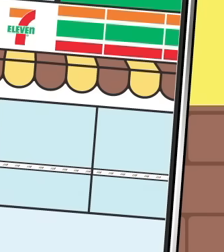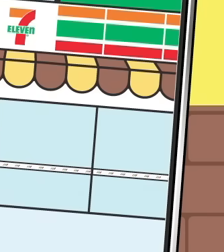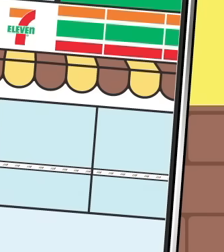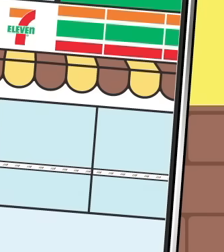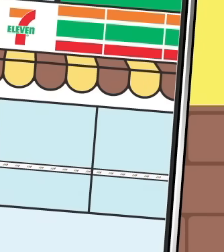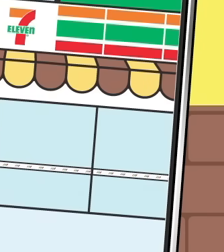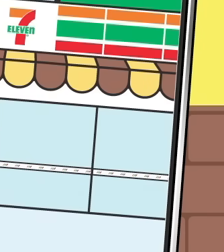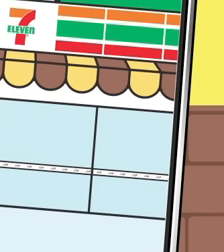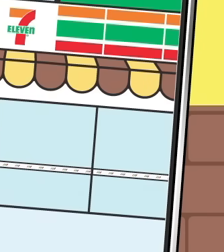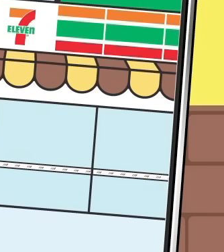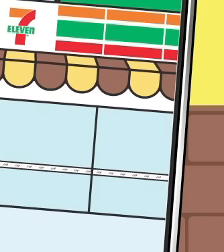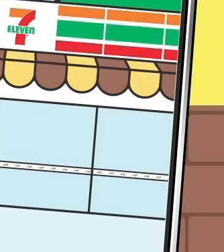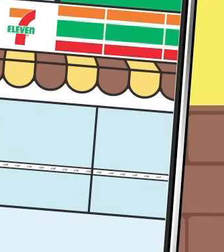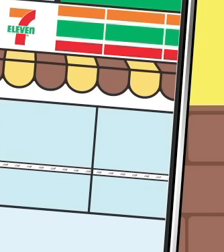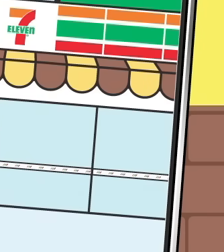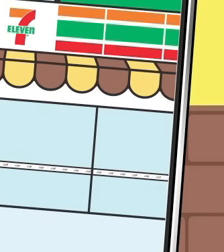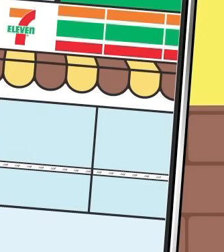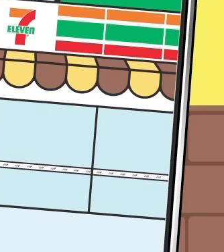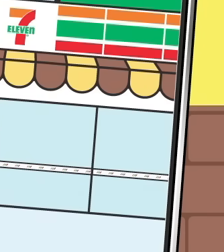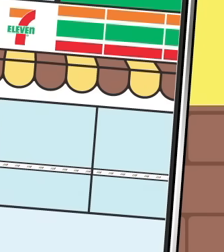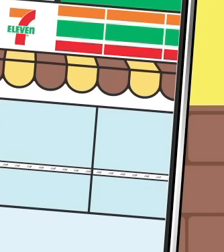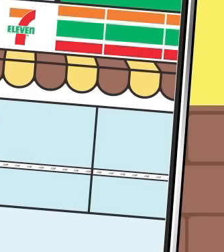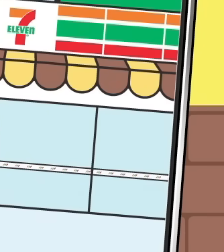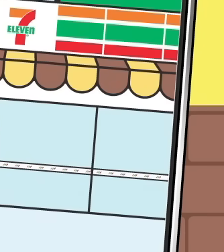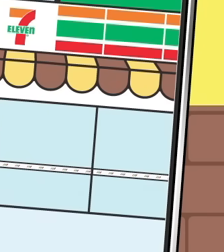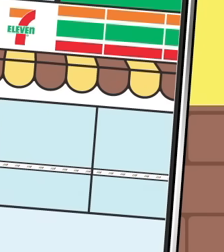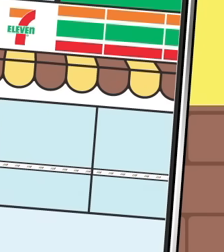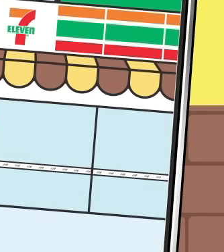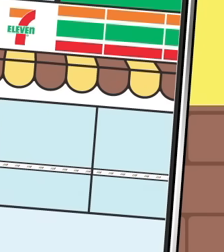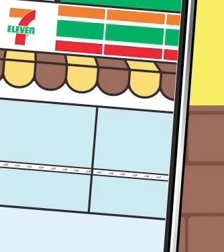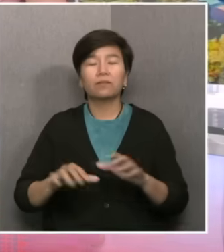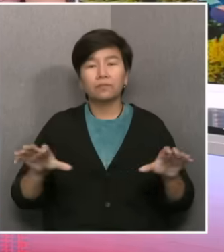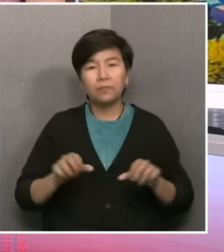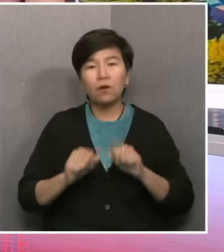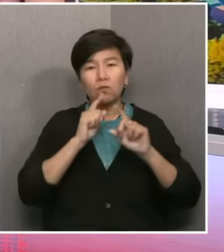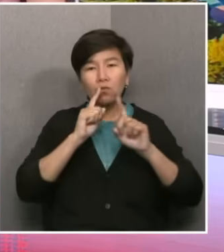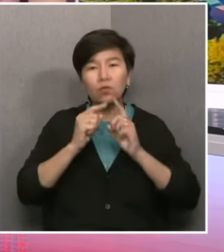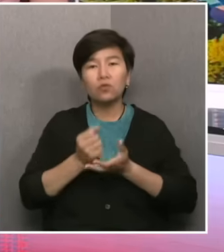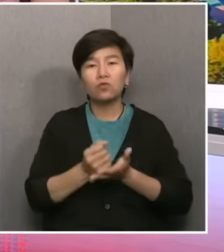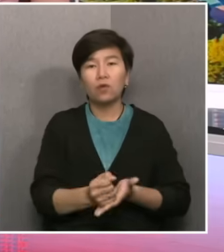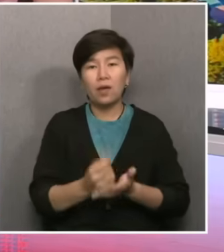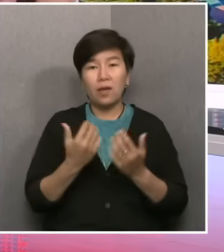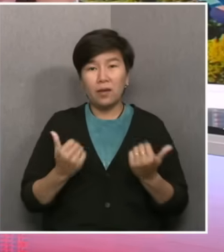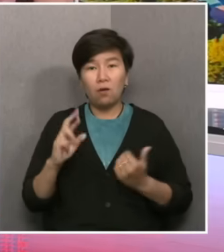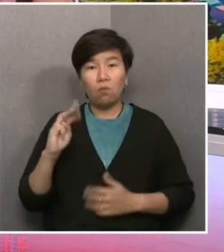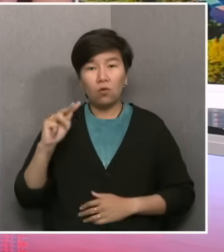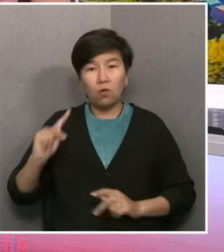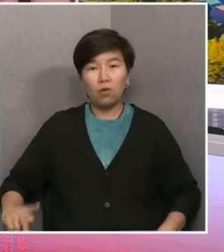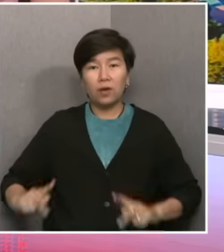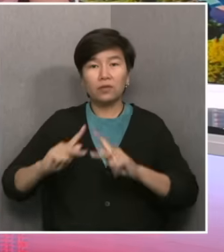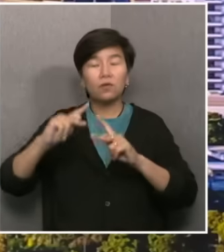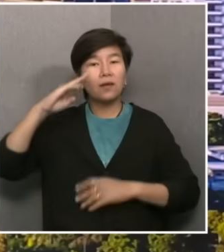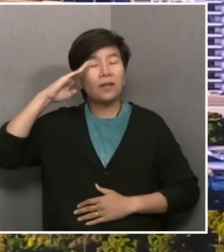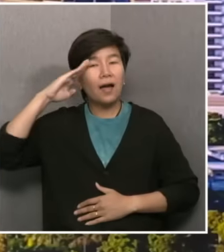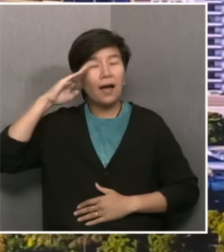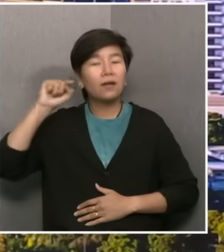สนับสนุนโดยเว-สตมป่วนสนุกด้านรัฐมนตรีกลาโหมอิสราเอลระบุนะคะ